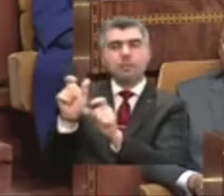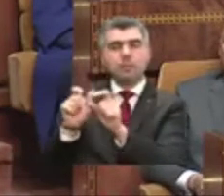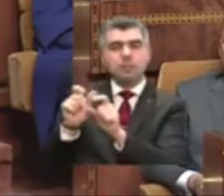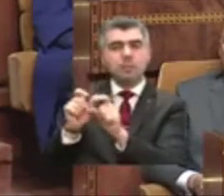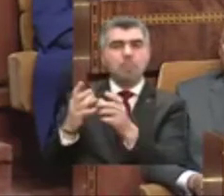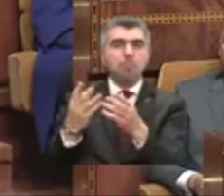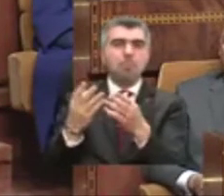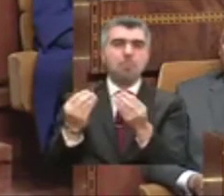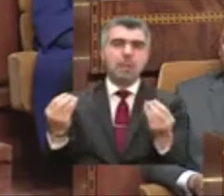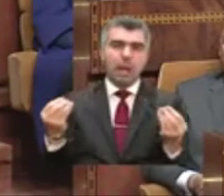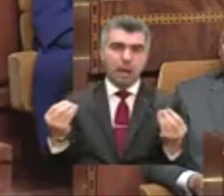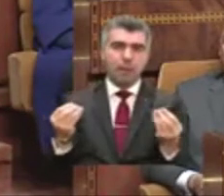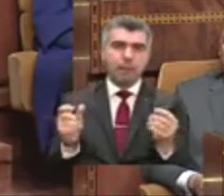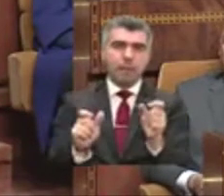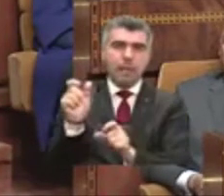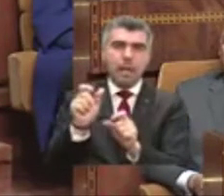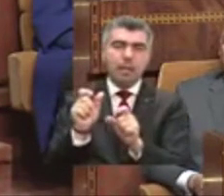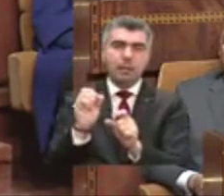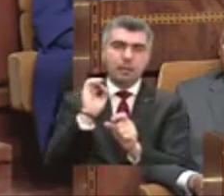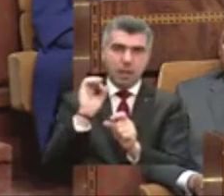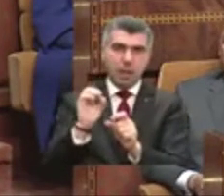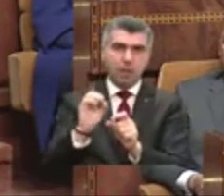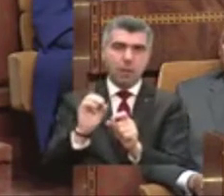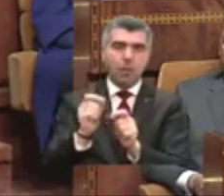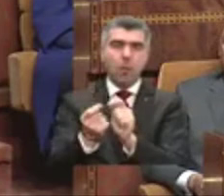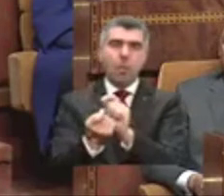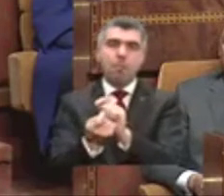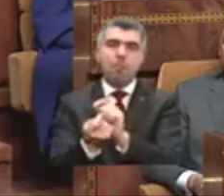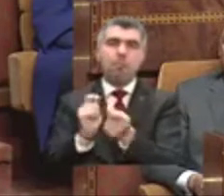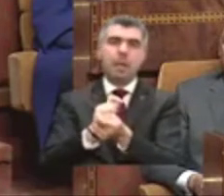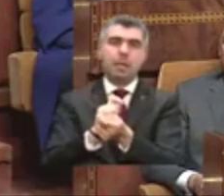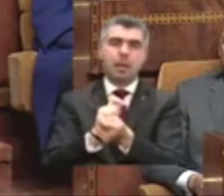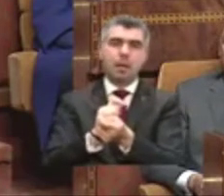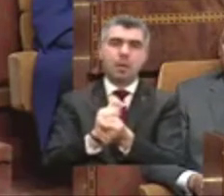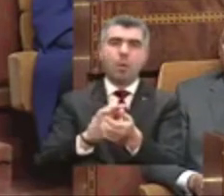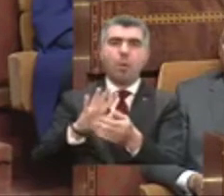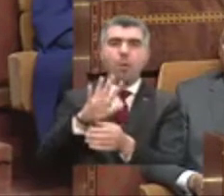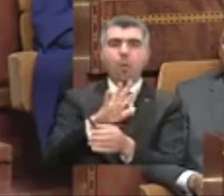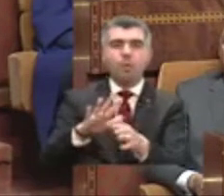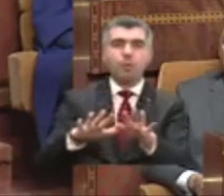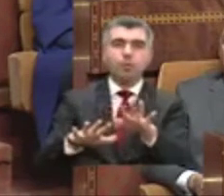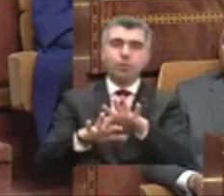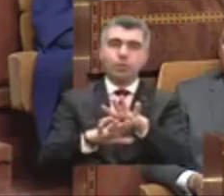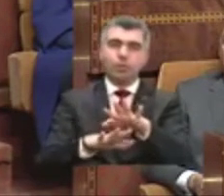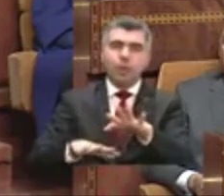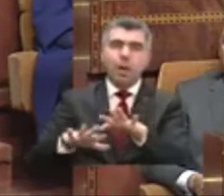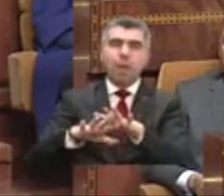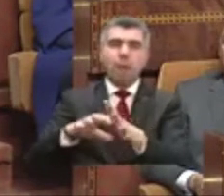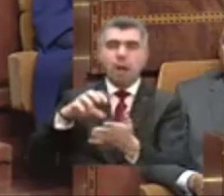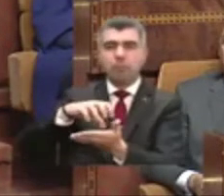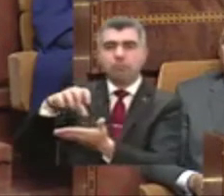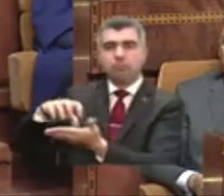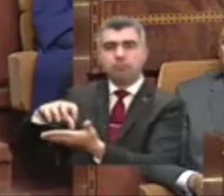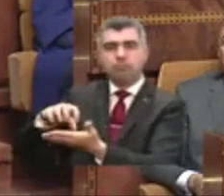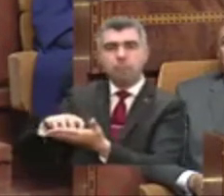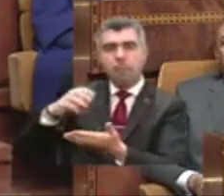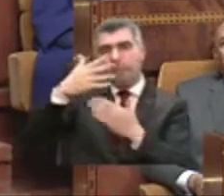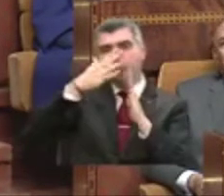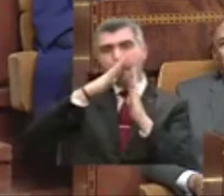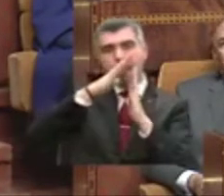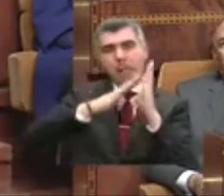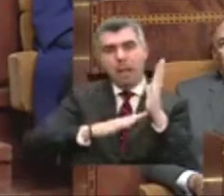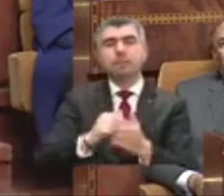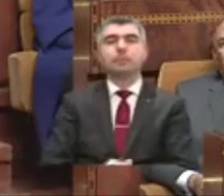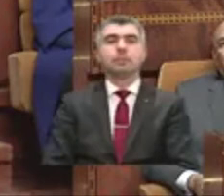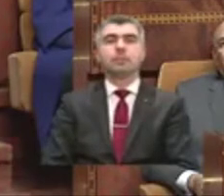والسكانية والتحولات الاجتماعية التي تشهدها العديد من مناطق وقرى المملكة.